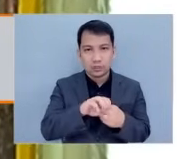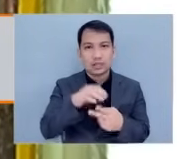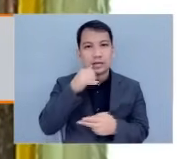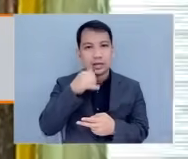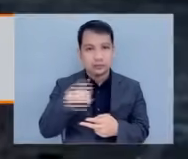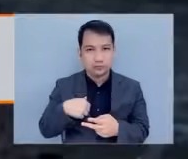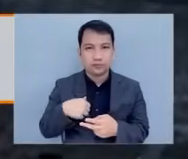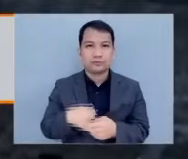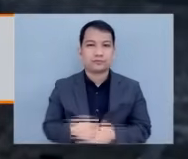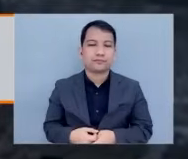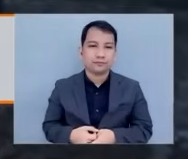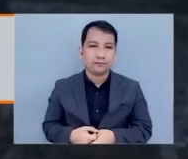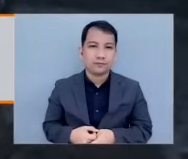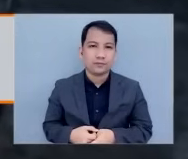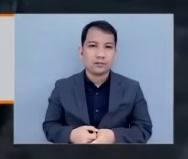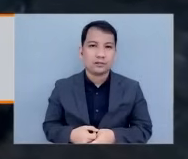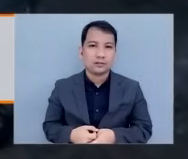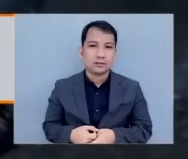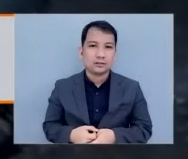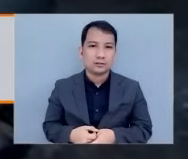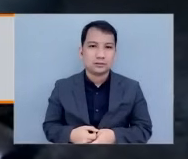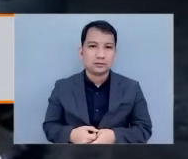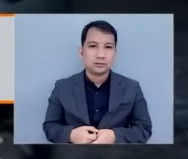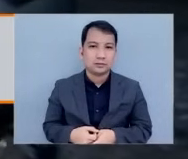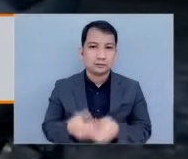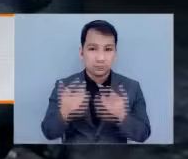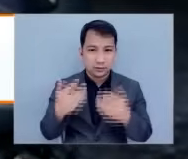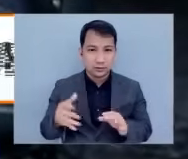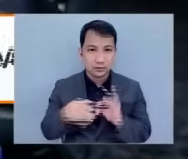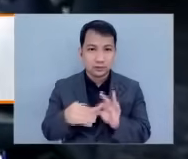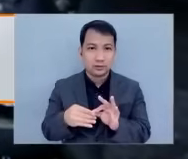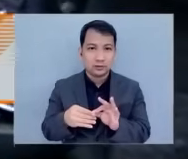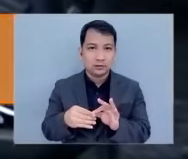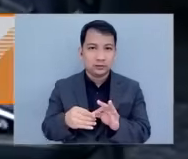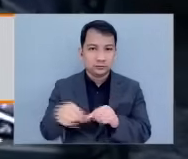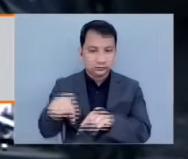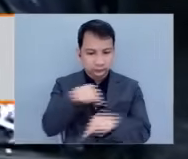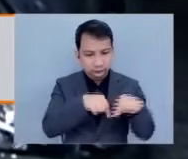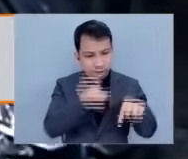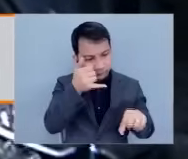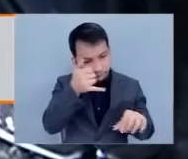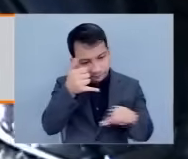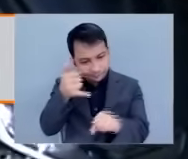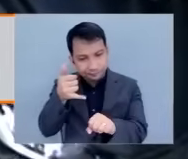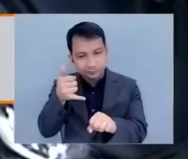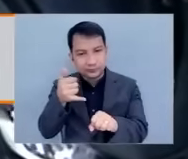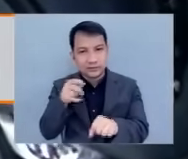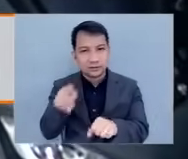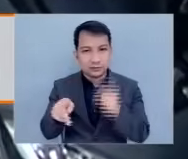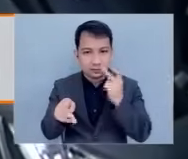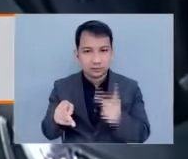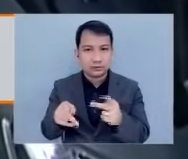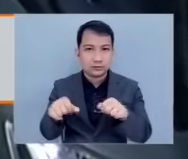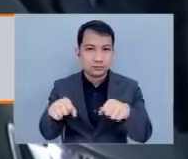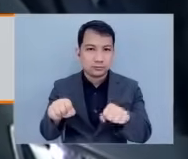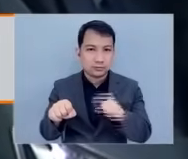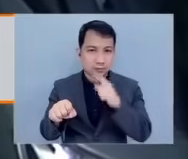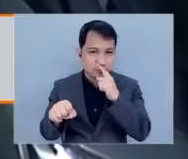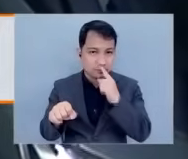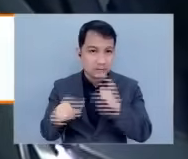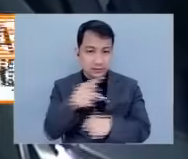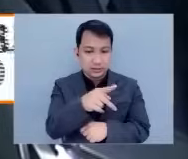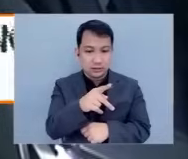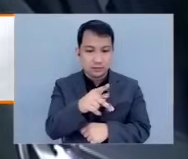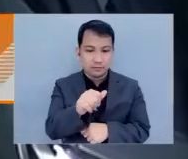suspect. Ayon sa mga pulis, matapos ang sinagawang backtracking sa mga CCTV, natunto nila itong motorsiklo sa bandang Paco, Maynila.